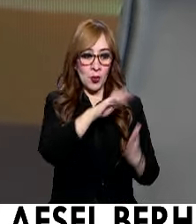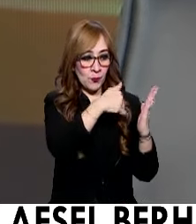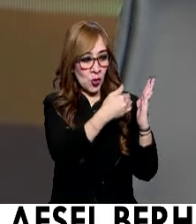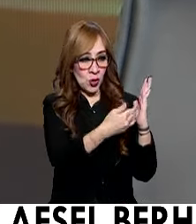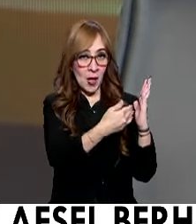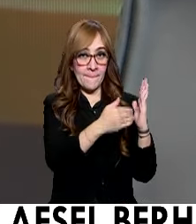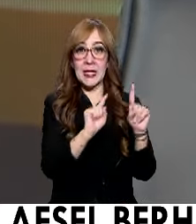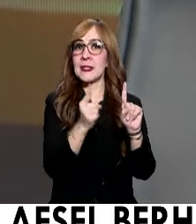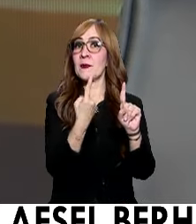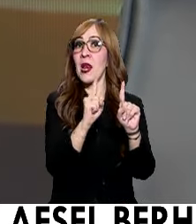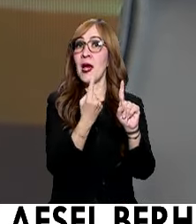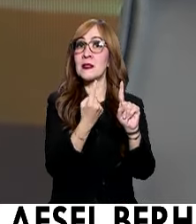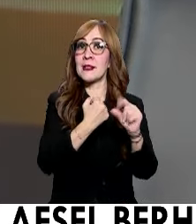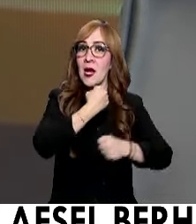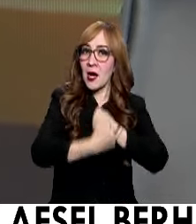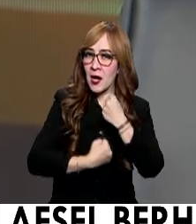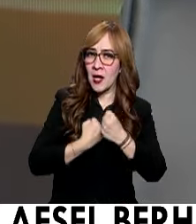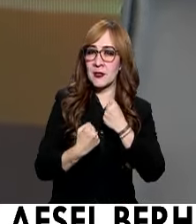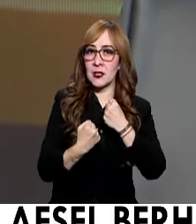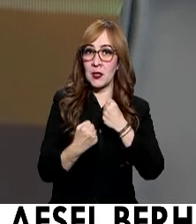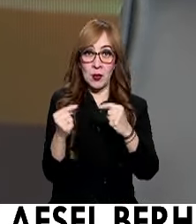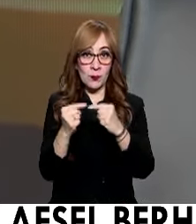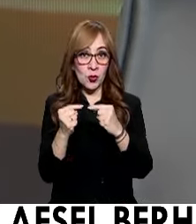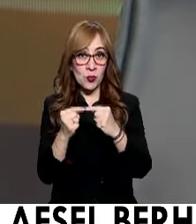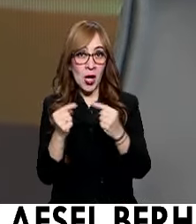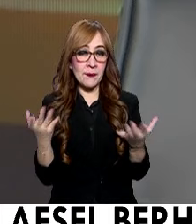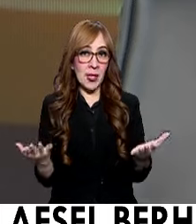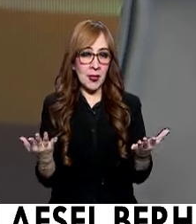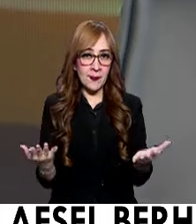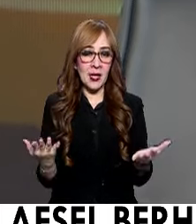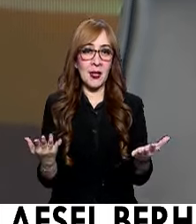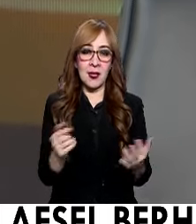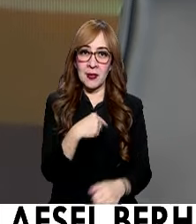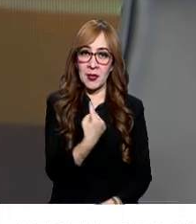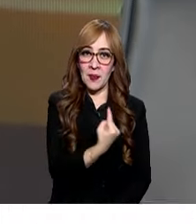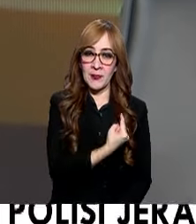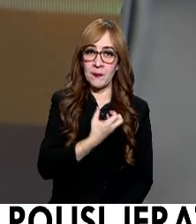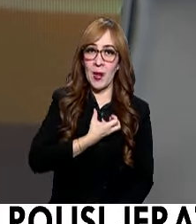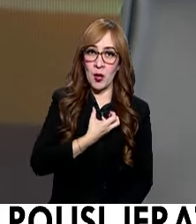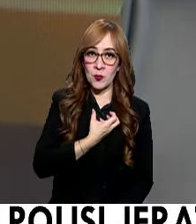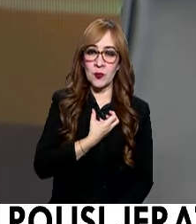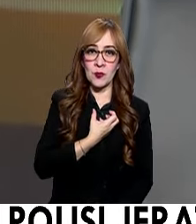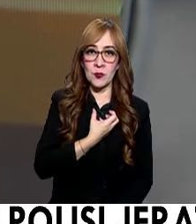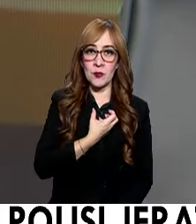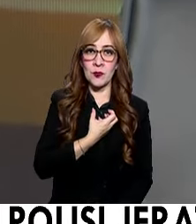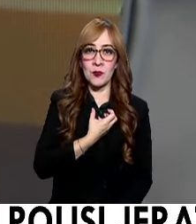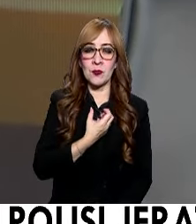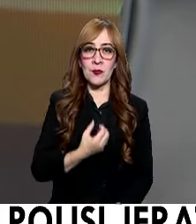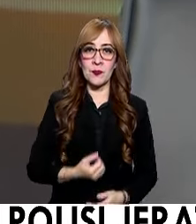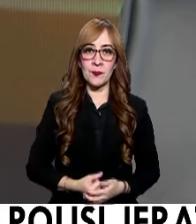11 aksi terkait dengan Bagaimana kami ingin